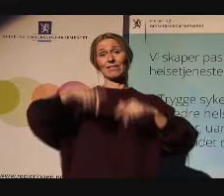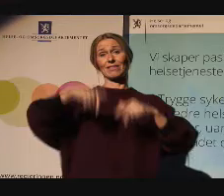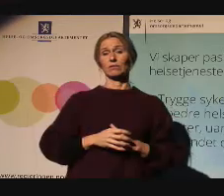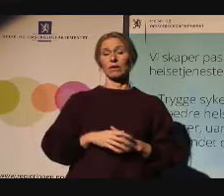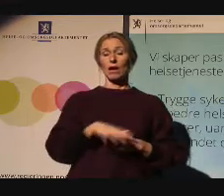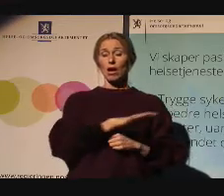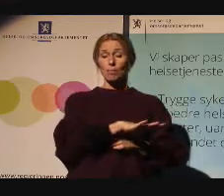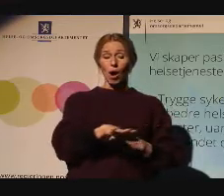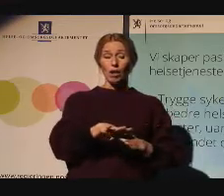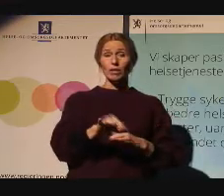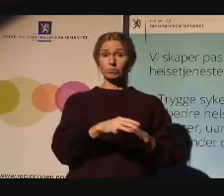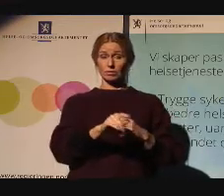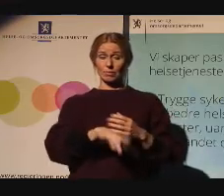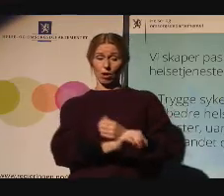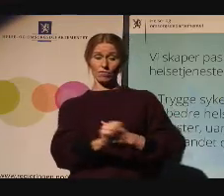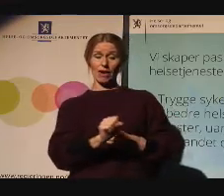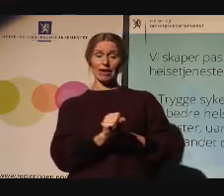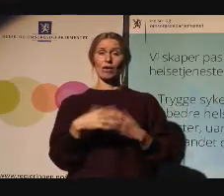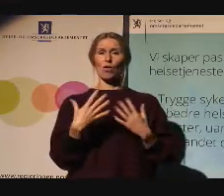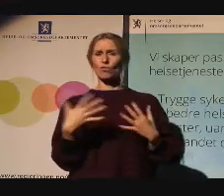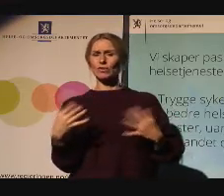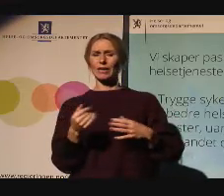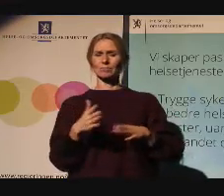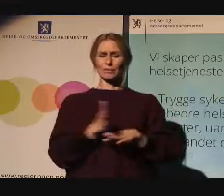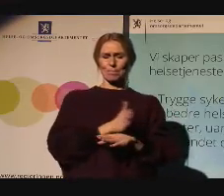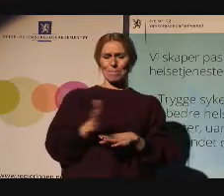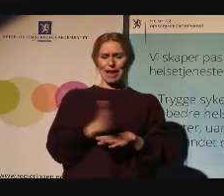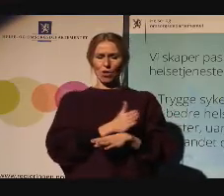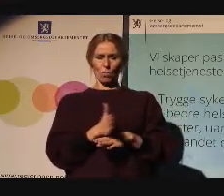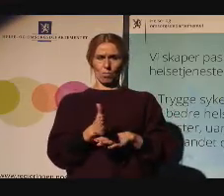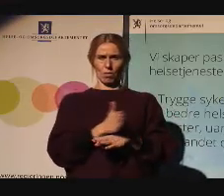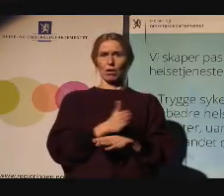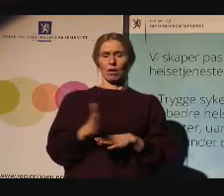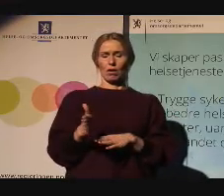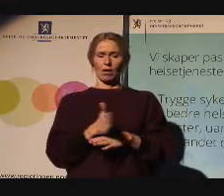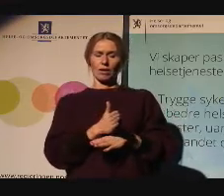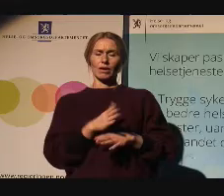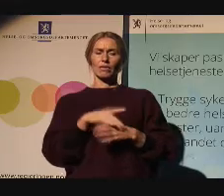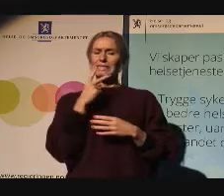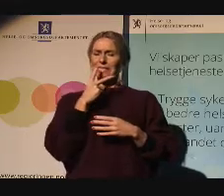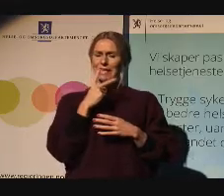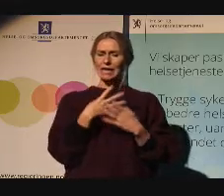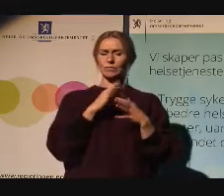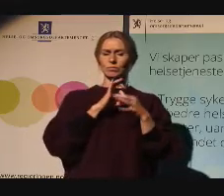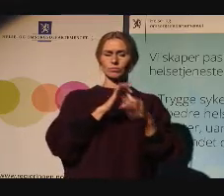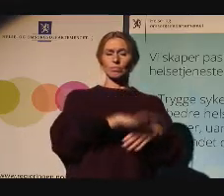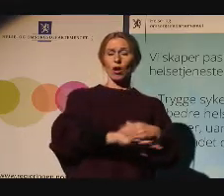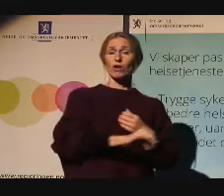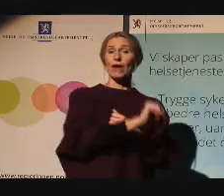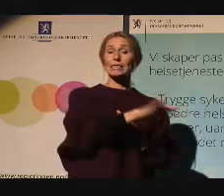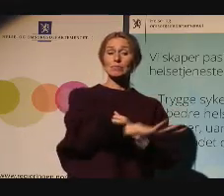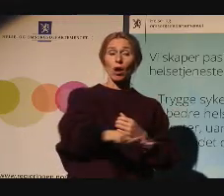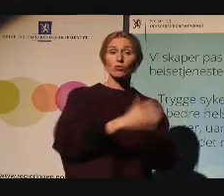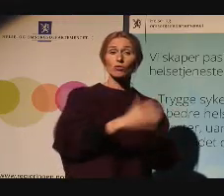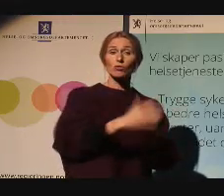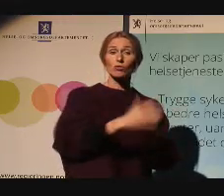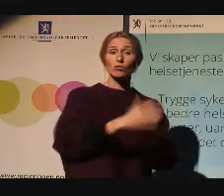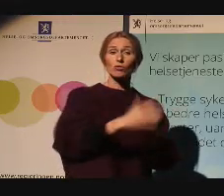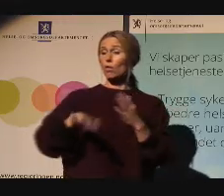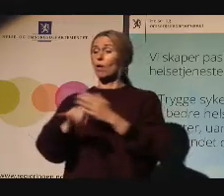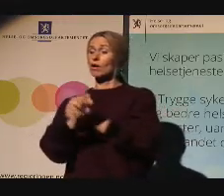barn i barnevernet faller ofte mellom to stoler. Det ser vi når det gjelder barnevernsbarn og skole, og